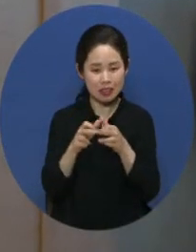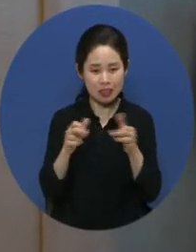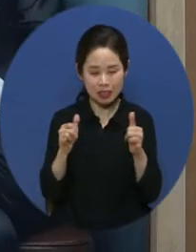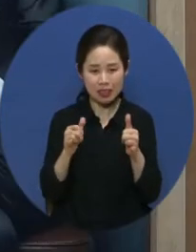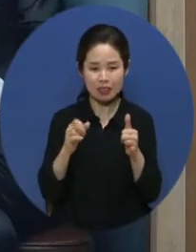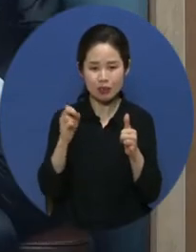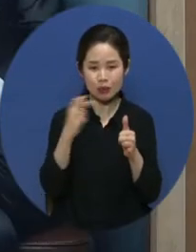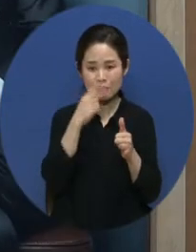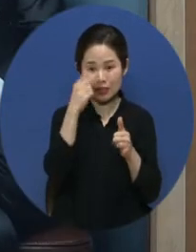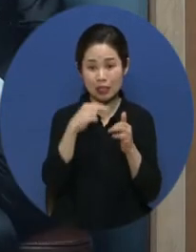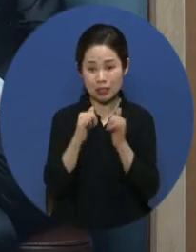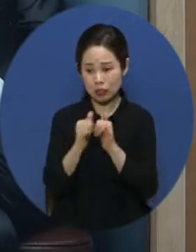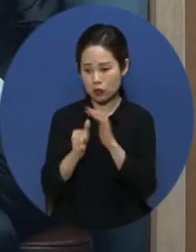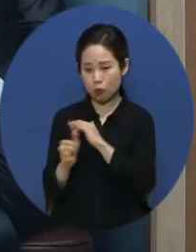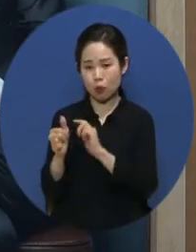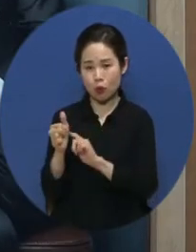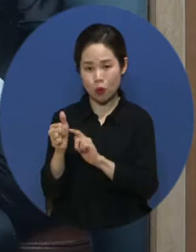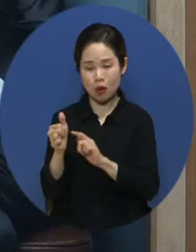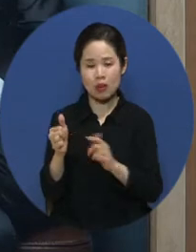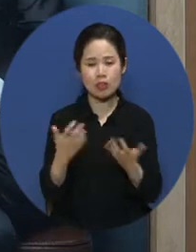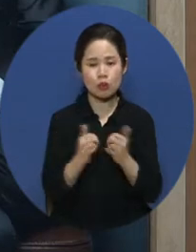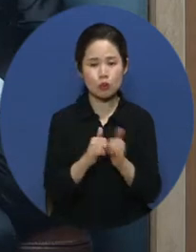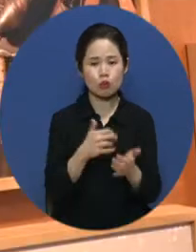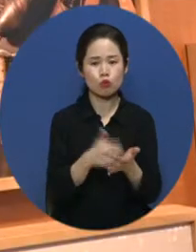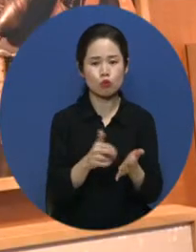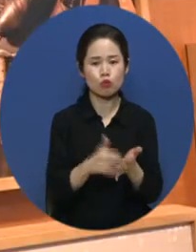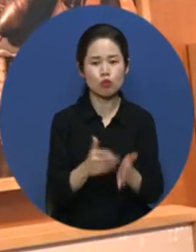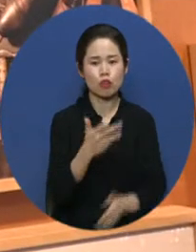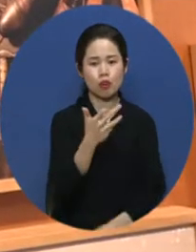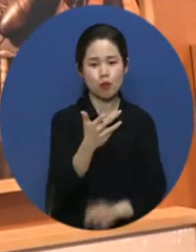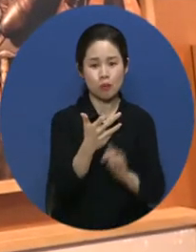비롯해 18명의 직원이 함께하고 있습니다.